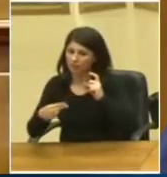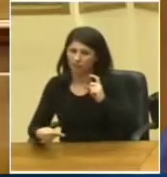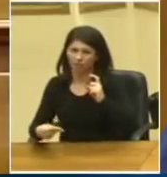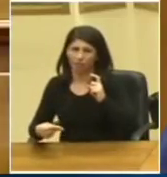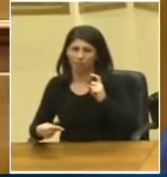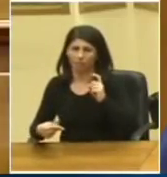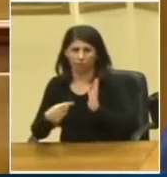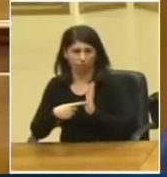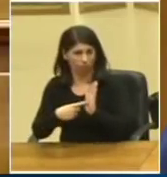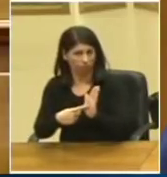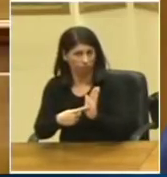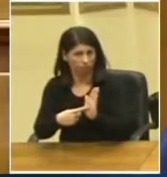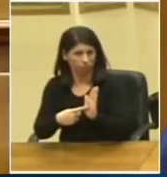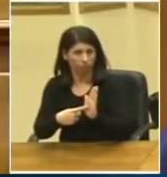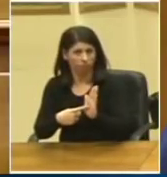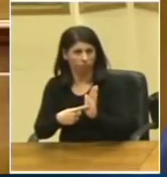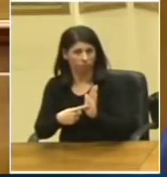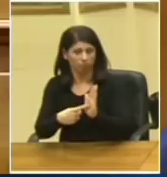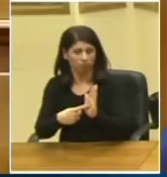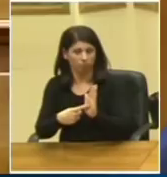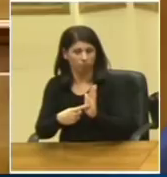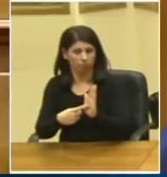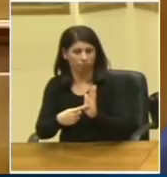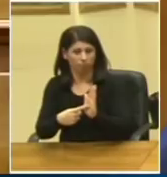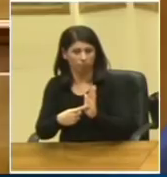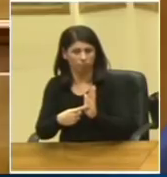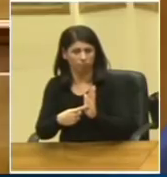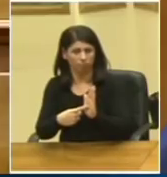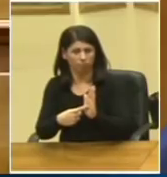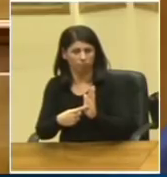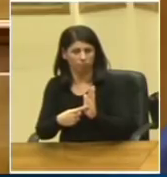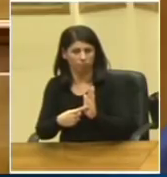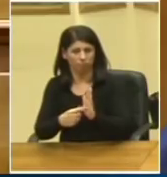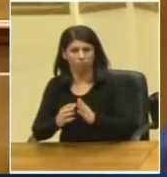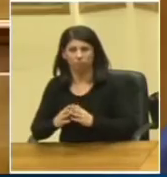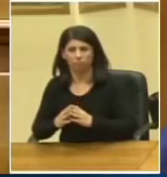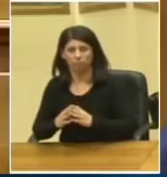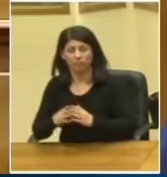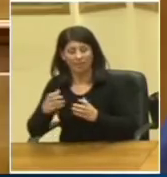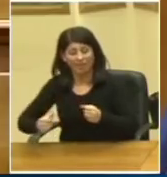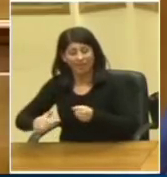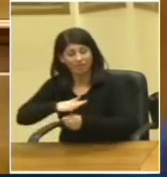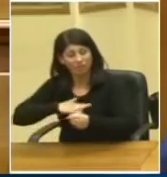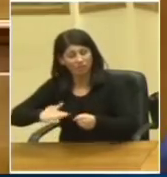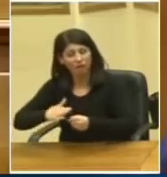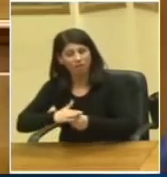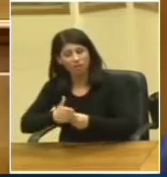αναδύθηκαν και να και στη βάση αυτών των αιτημάτων